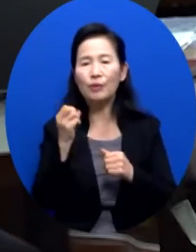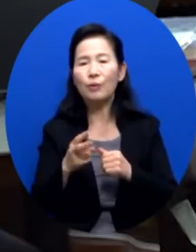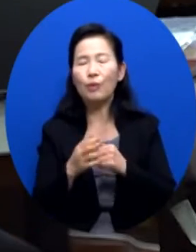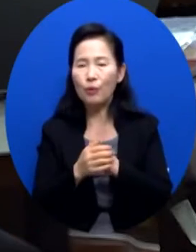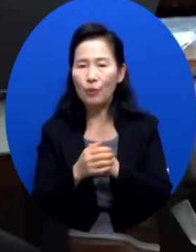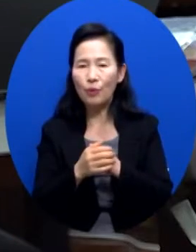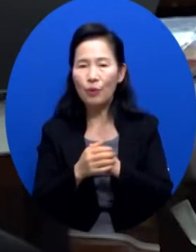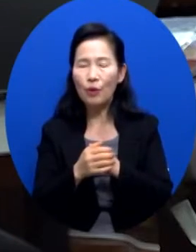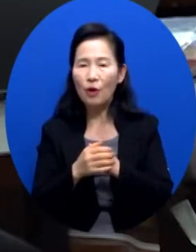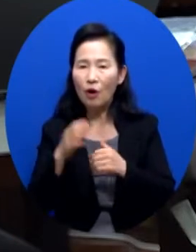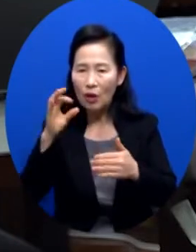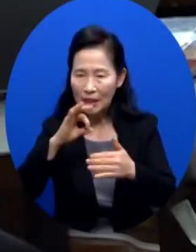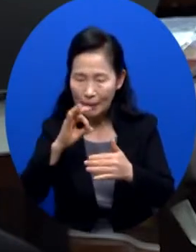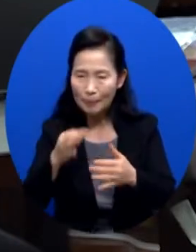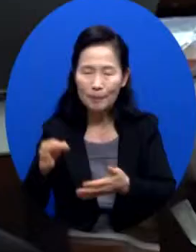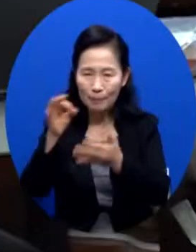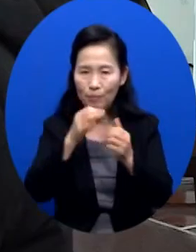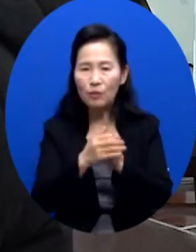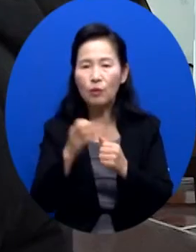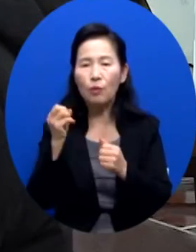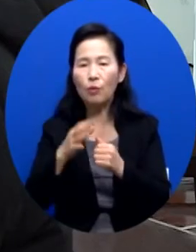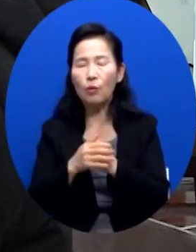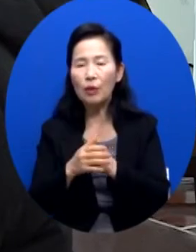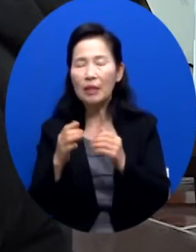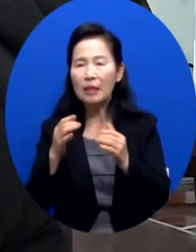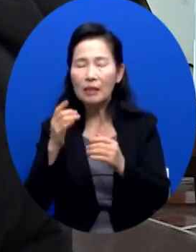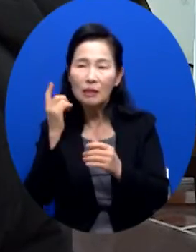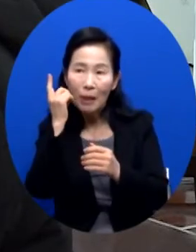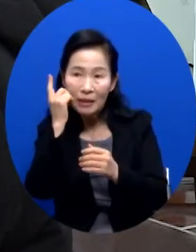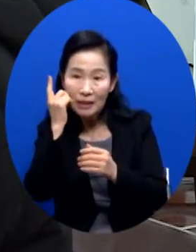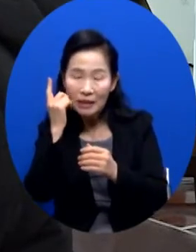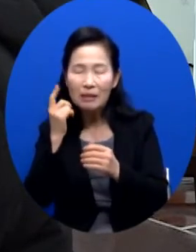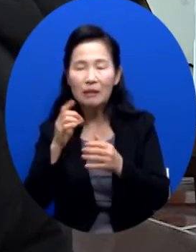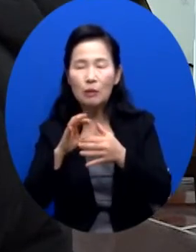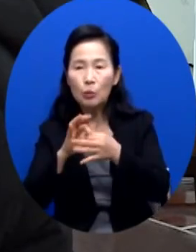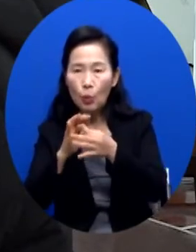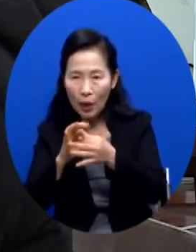당 은행 황금 플랫폼을 활용한 스마트 목회 노하우를 공유했습니다